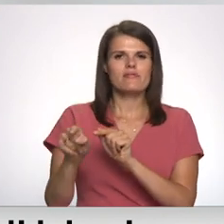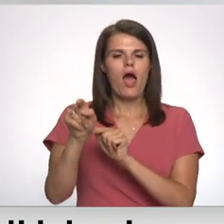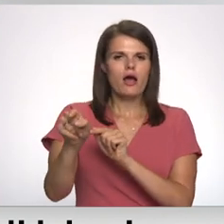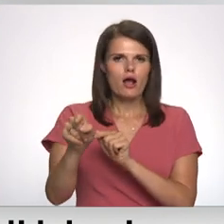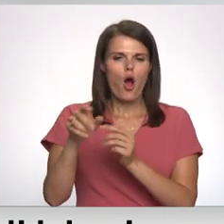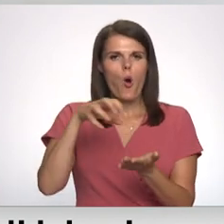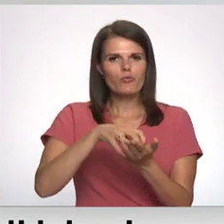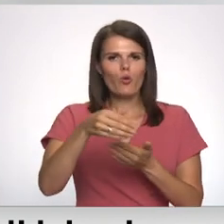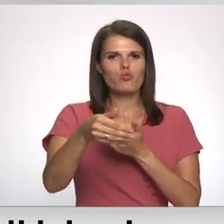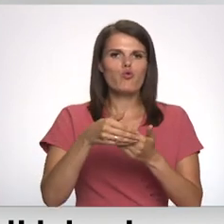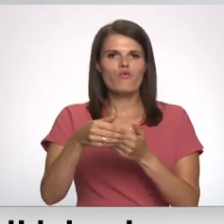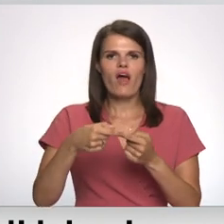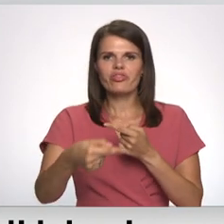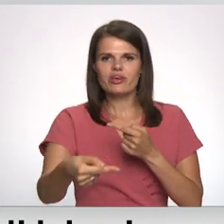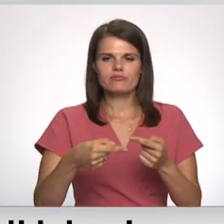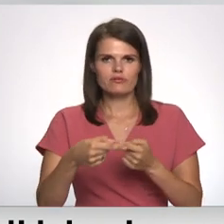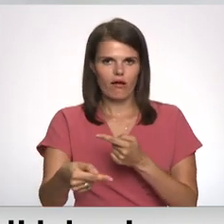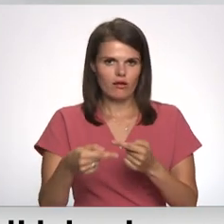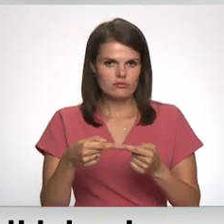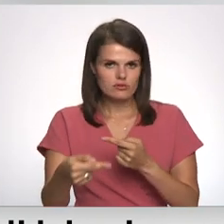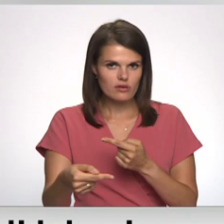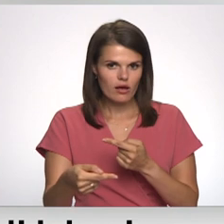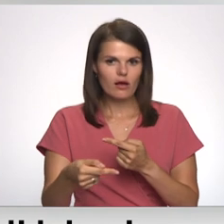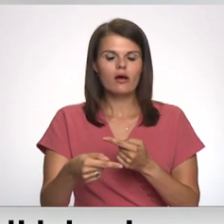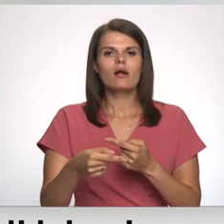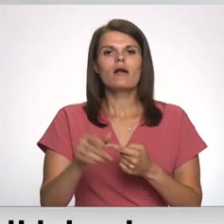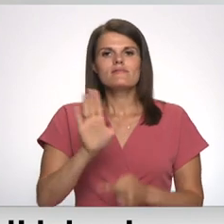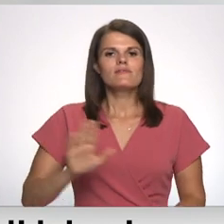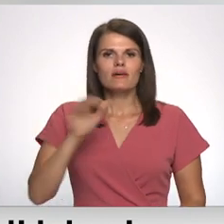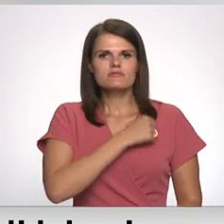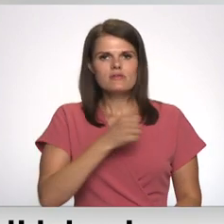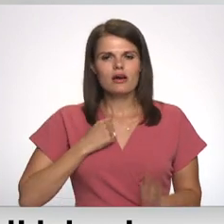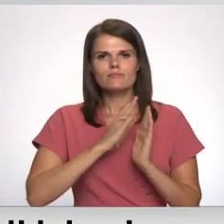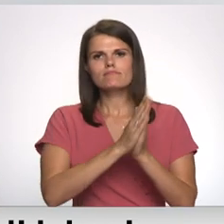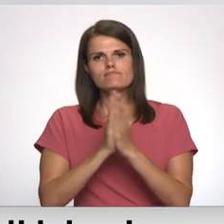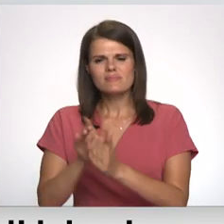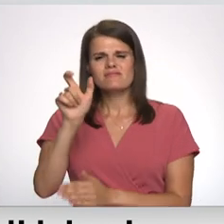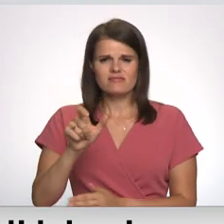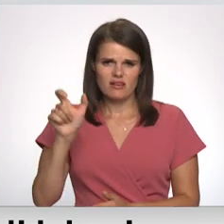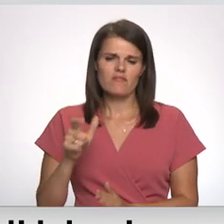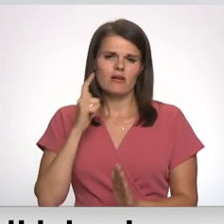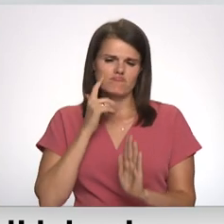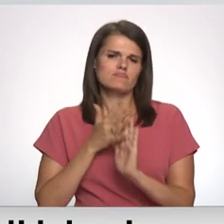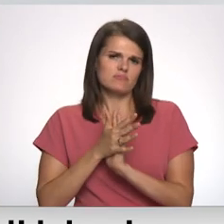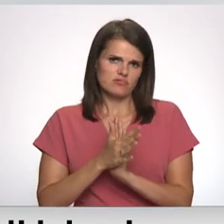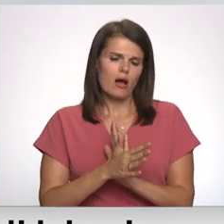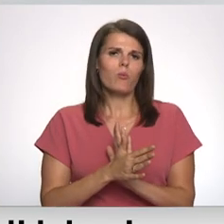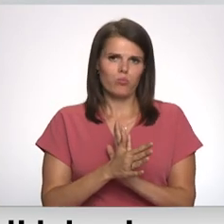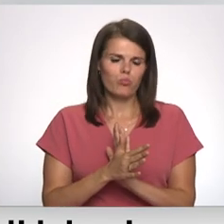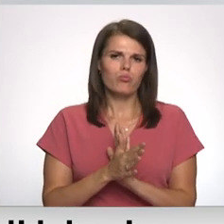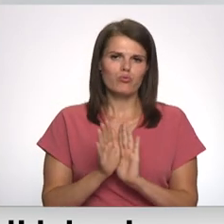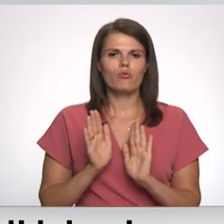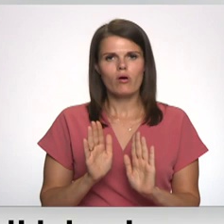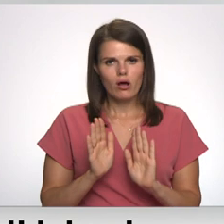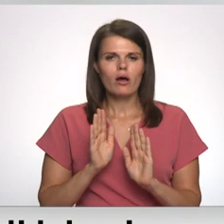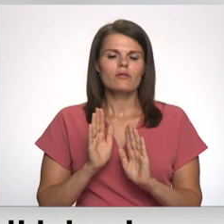distancē no pašu pozīcijā. Nacionālajie bruņotie spēki aicina iedzīvotājus ar izpratni izturēties pret šīm